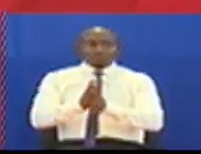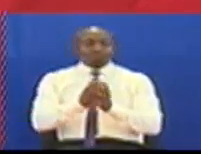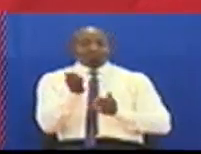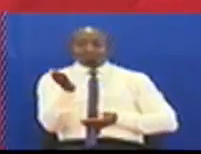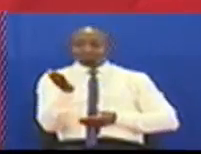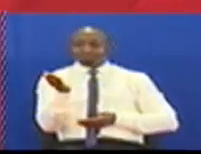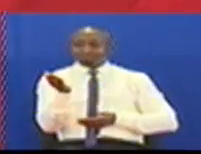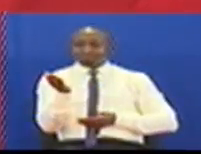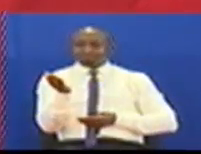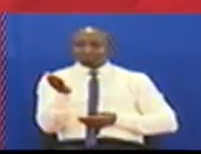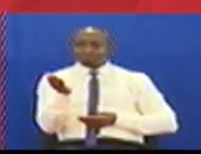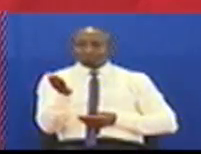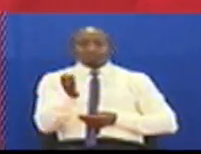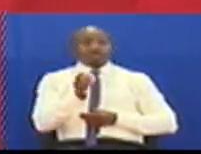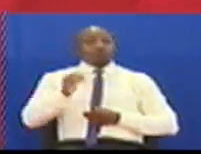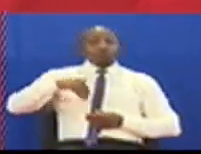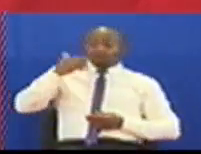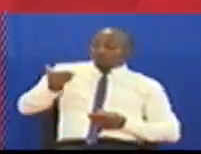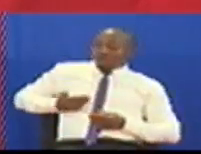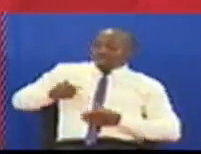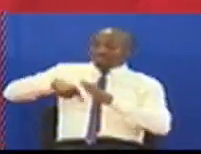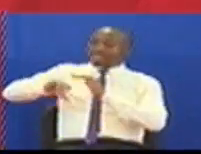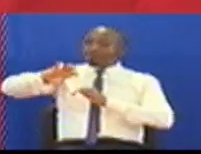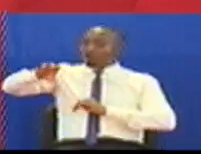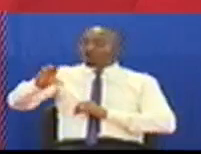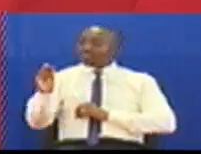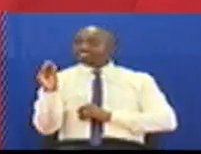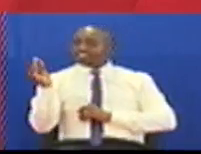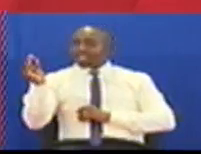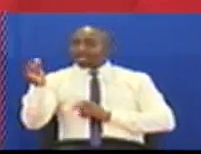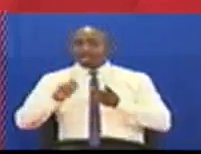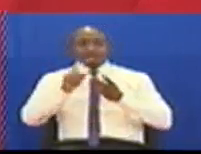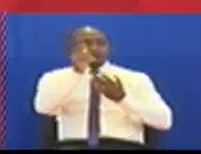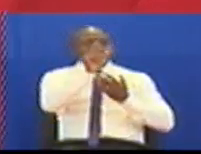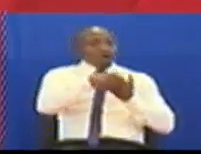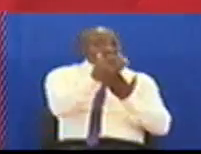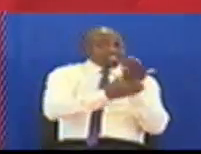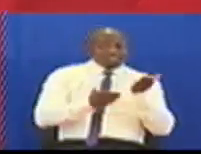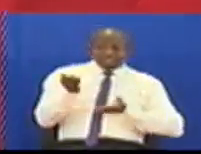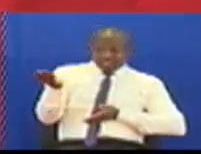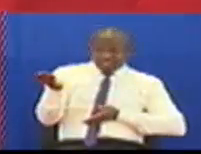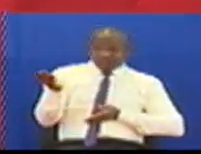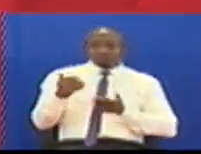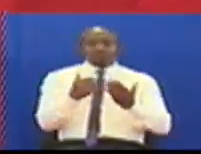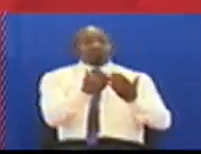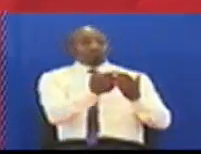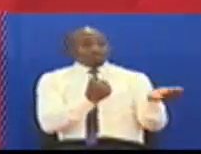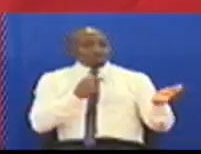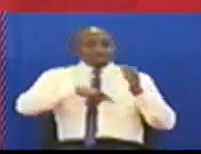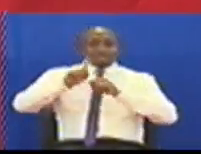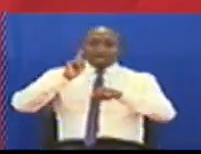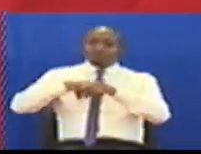sana wanawake wa mkoa wa Shinyanga na wananchi wa mkoa wa Shinyanga, kwani kwa muda